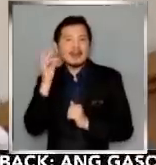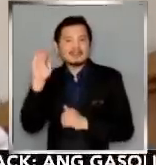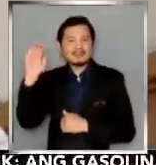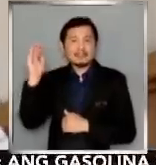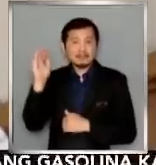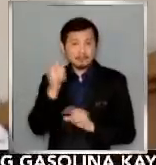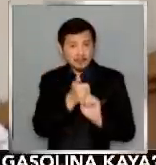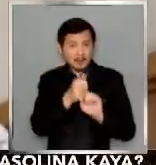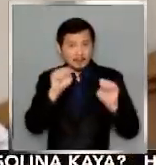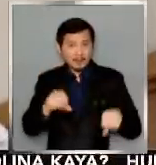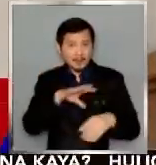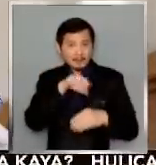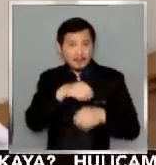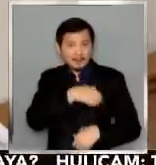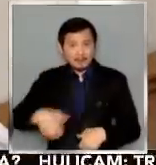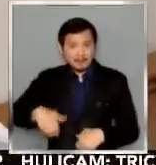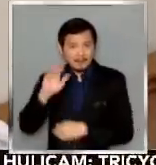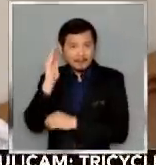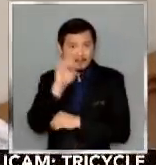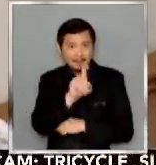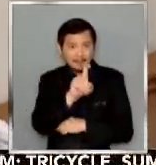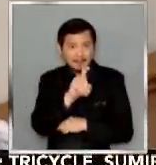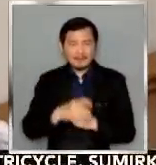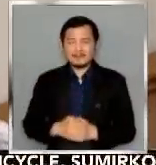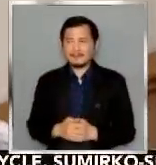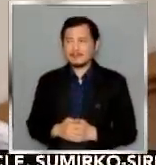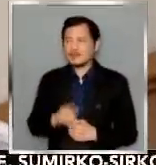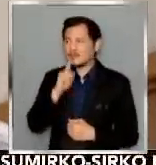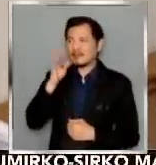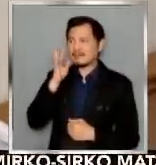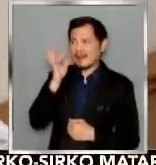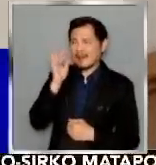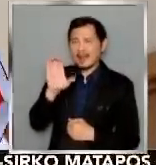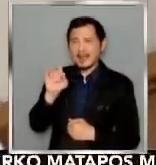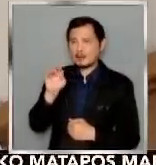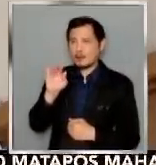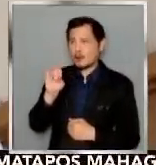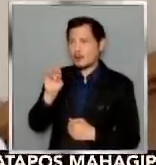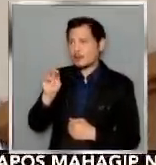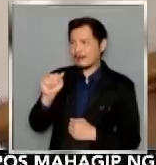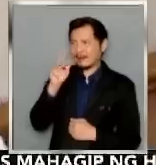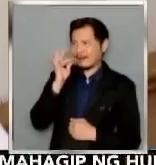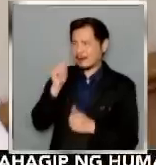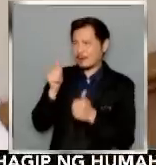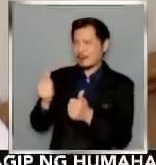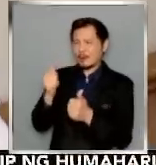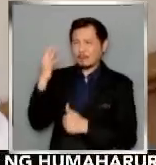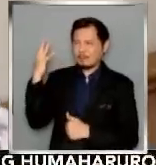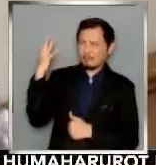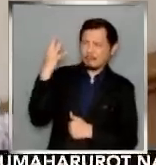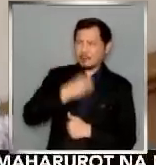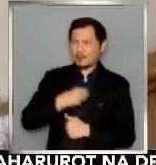Ang ganda-ganda ni Catriona, she's got this like confidence in her that I feel like I have yet to